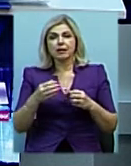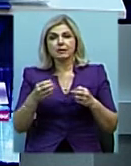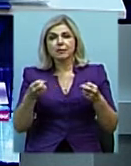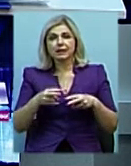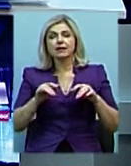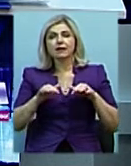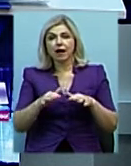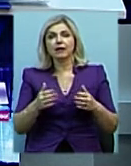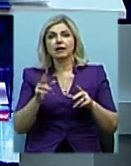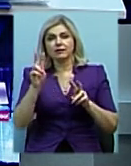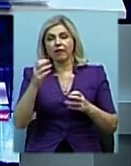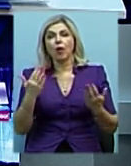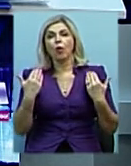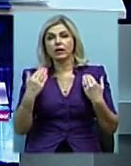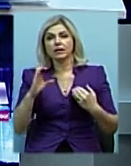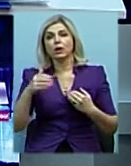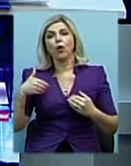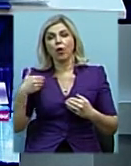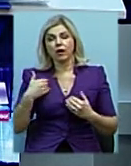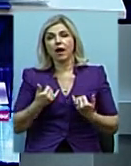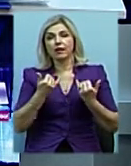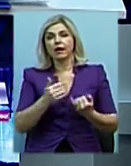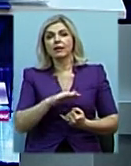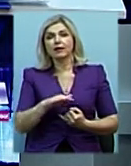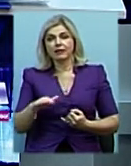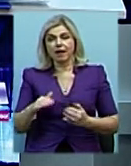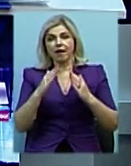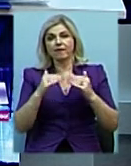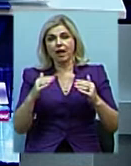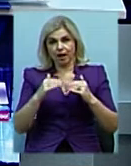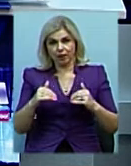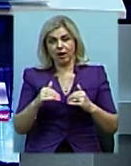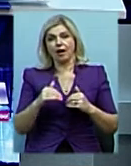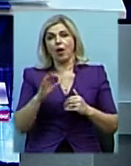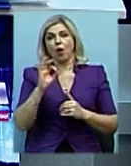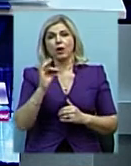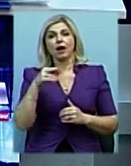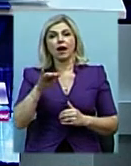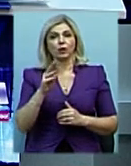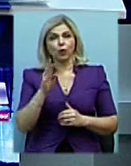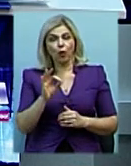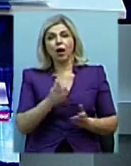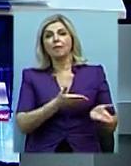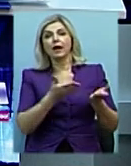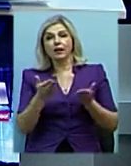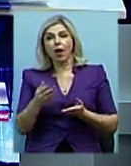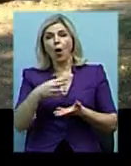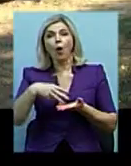захід «Відпочинок з користю» для вихованців дитячого табору «Орлятко». Запросили кондитера та